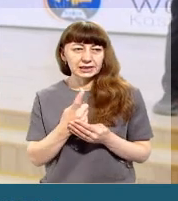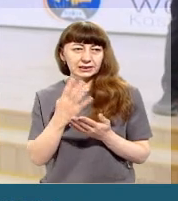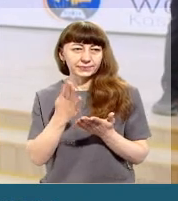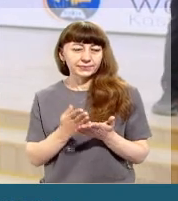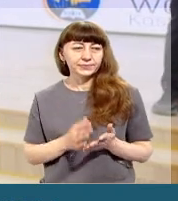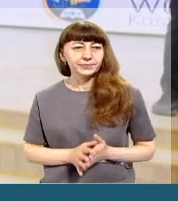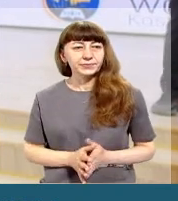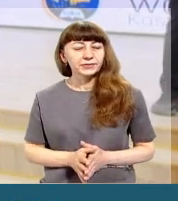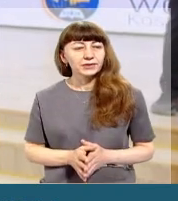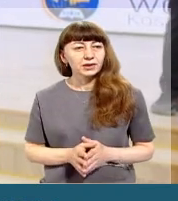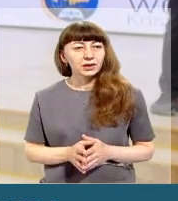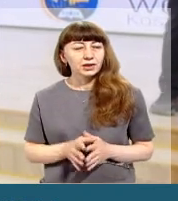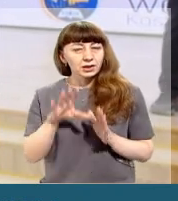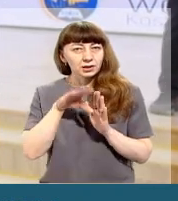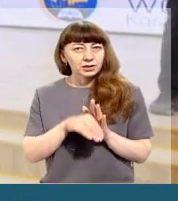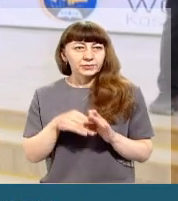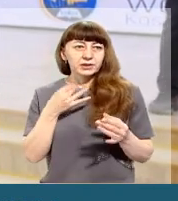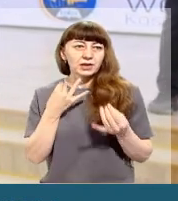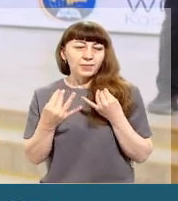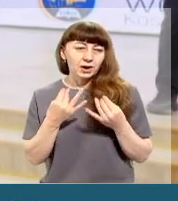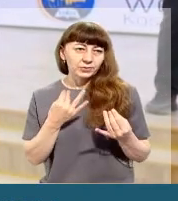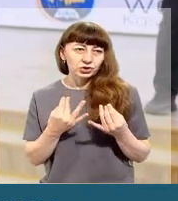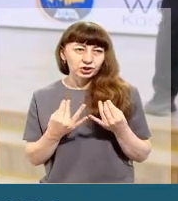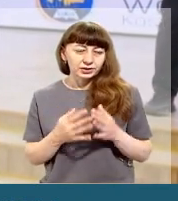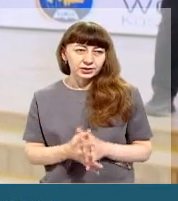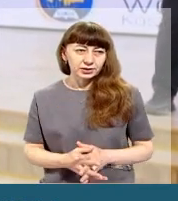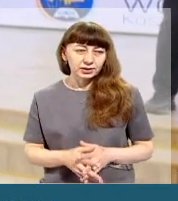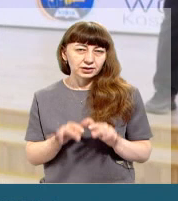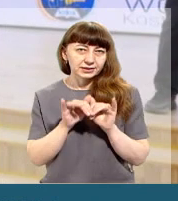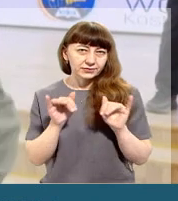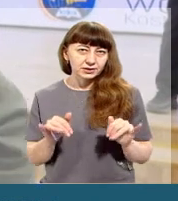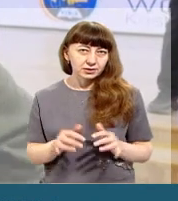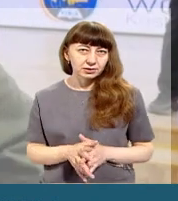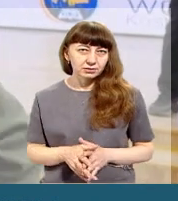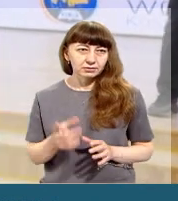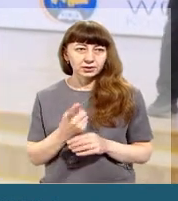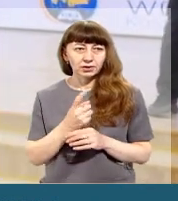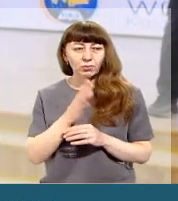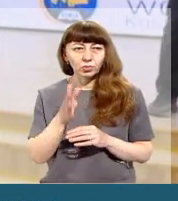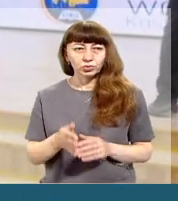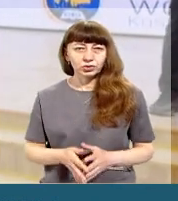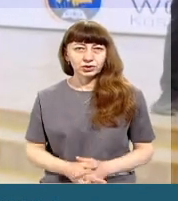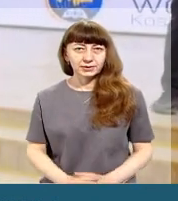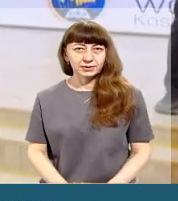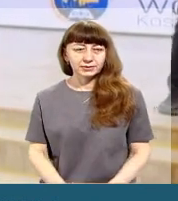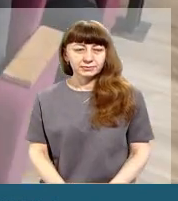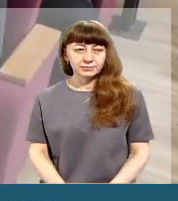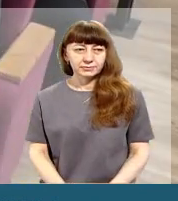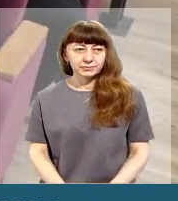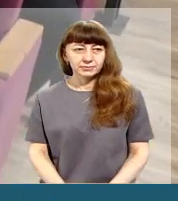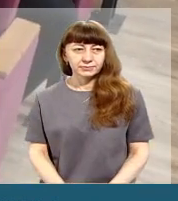И в нашем совместном общении, в нашем совместном, так сказать, развитии – это будущее нашей